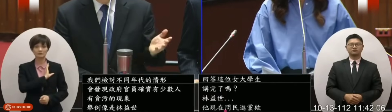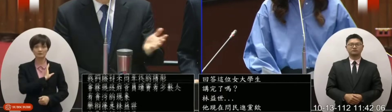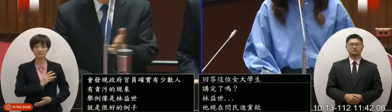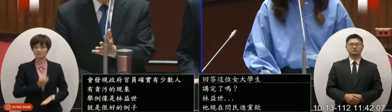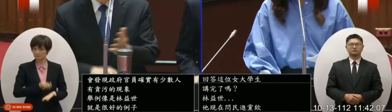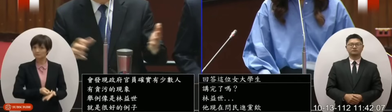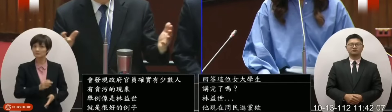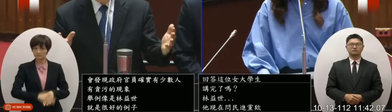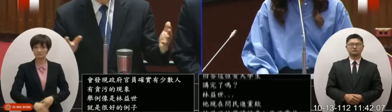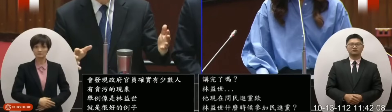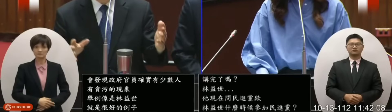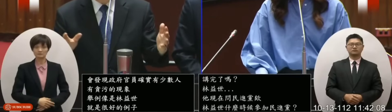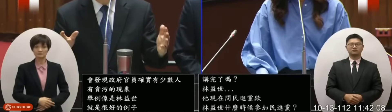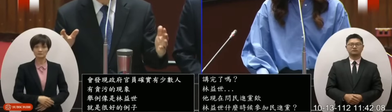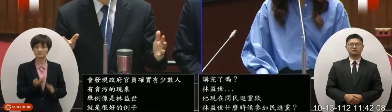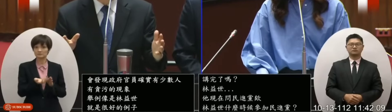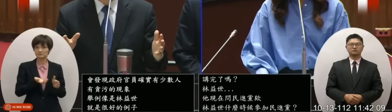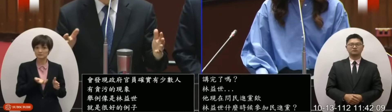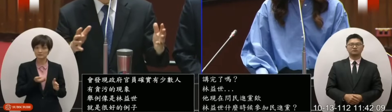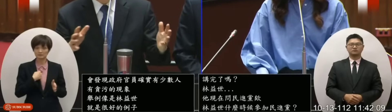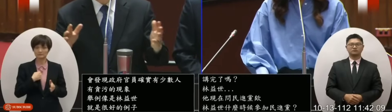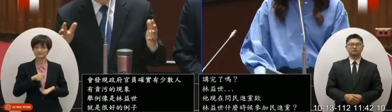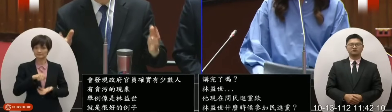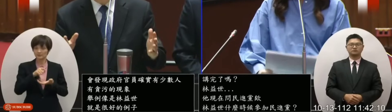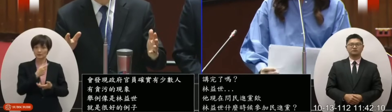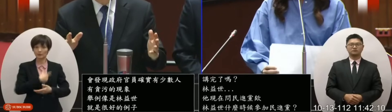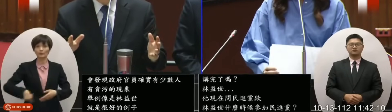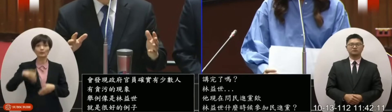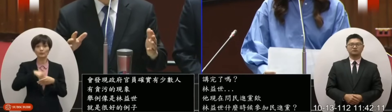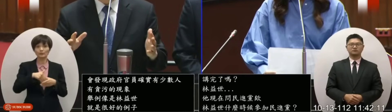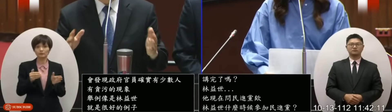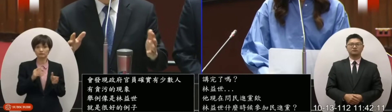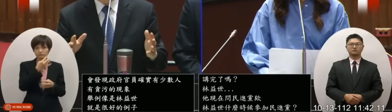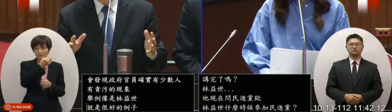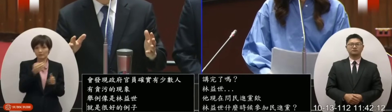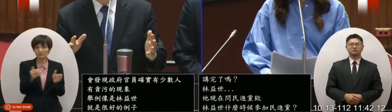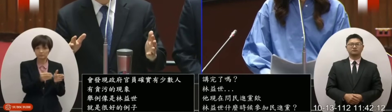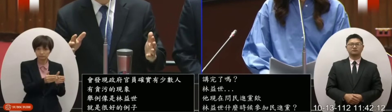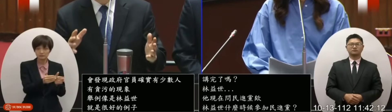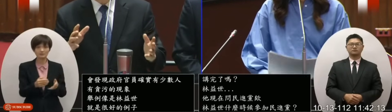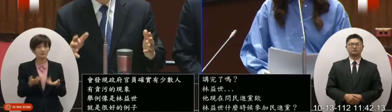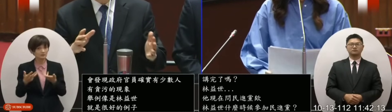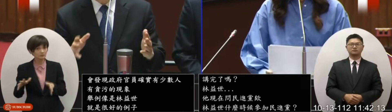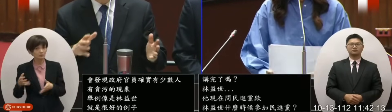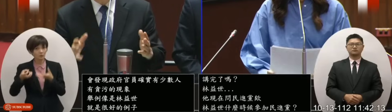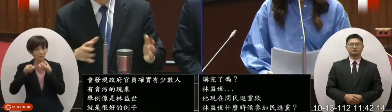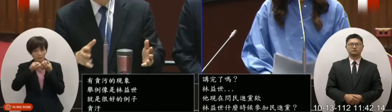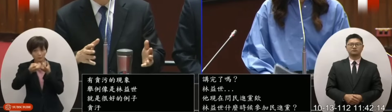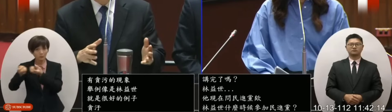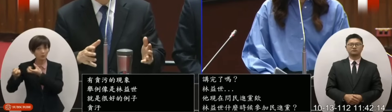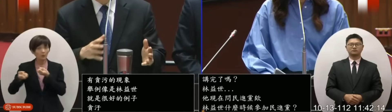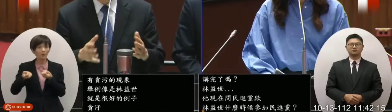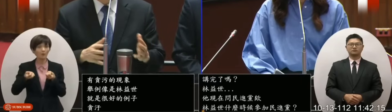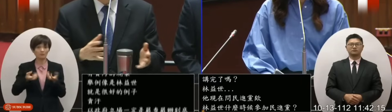至于这刚才我们讲到，现在选举也到了很多的消息呢都是一些错假消息也会